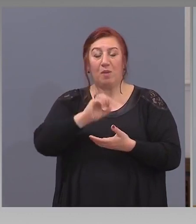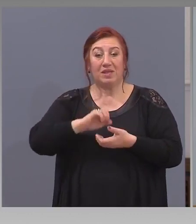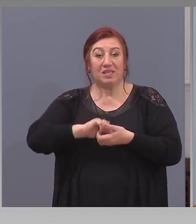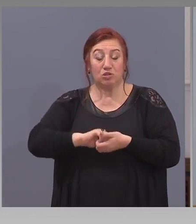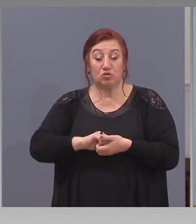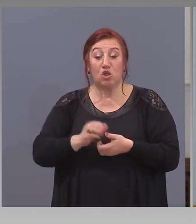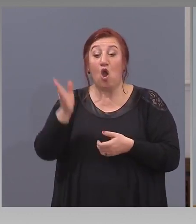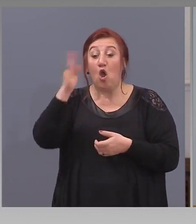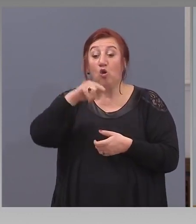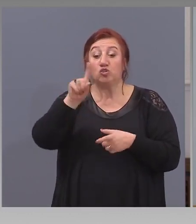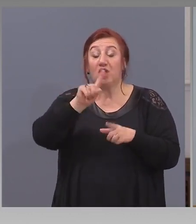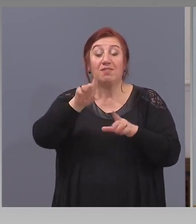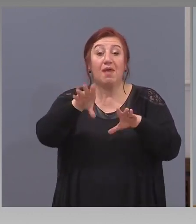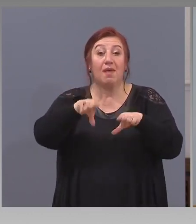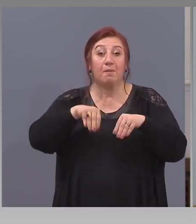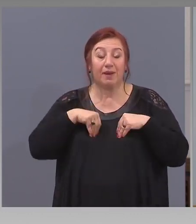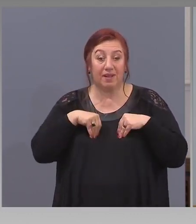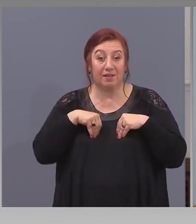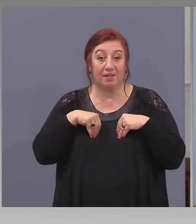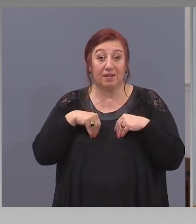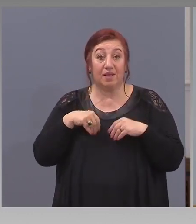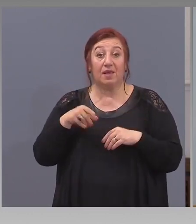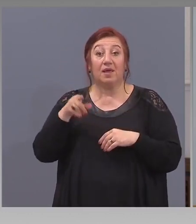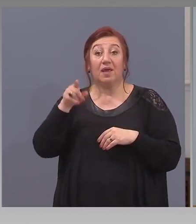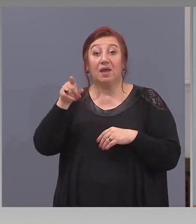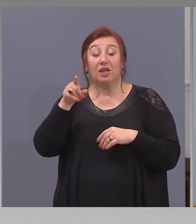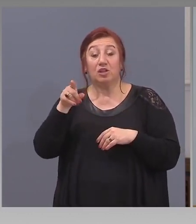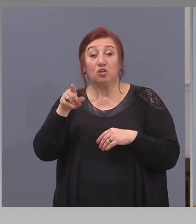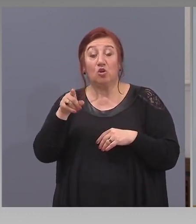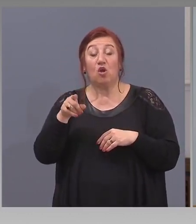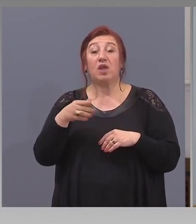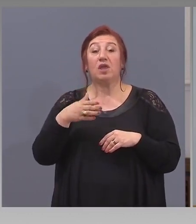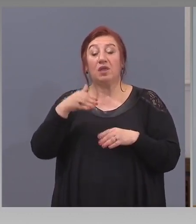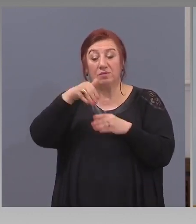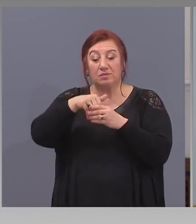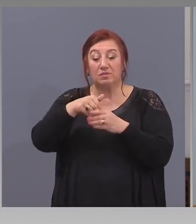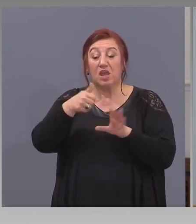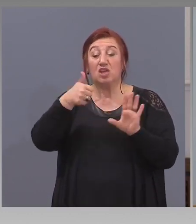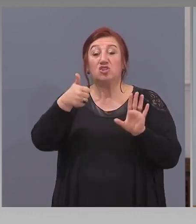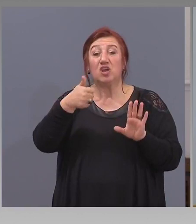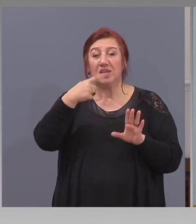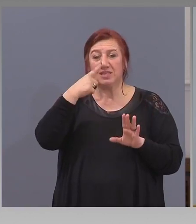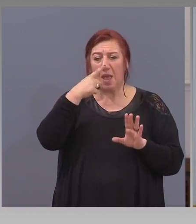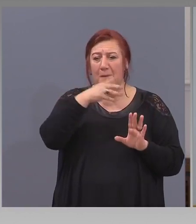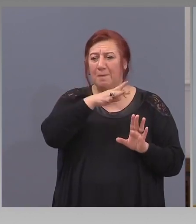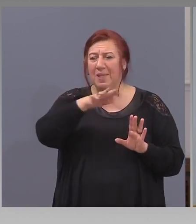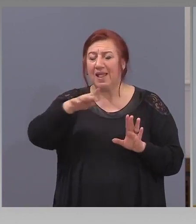прият. И той е с 6 милиарда по-малко.